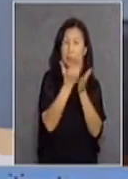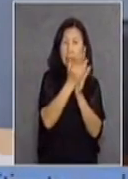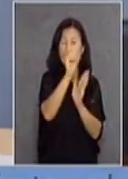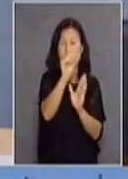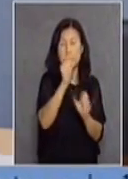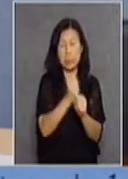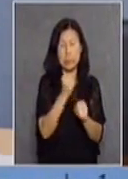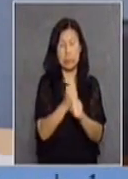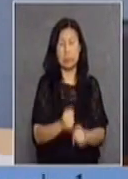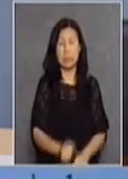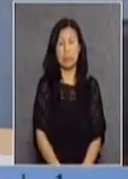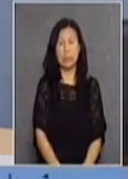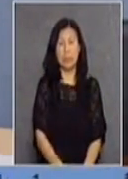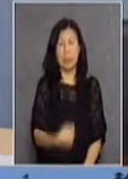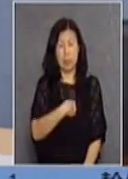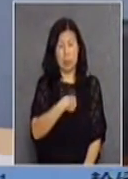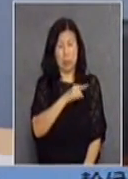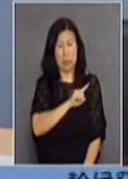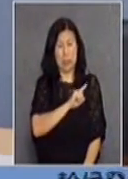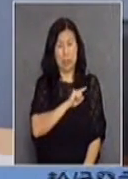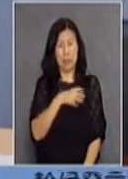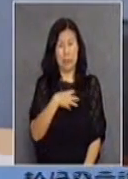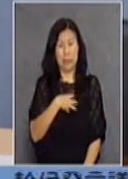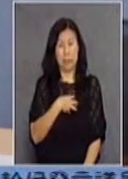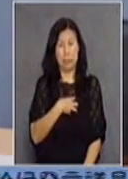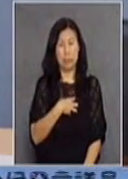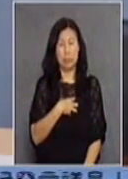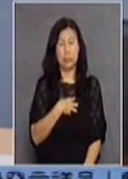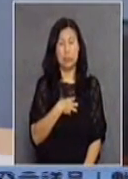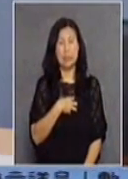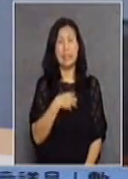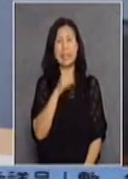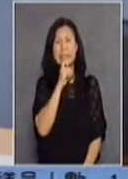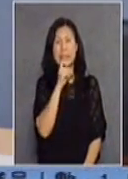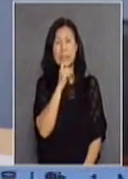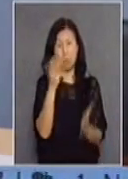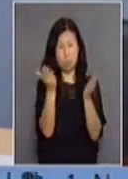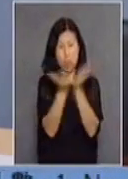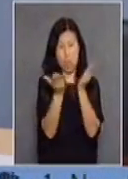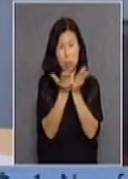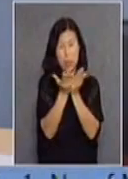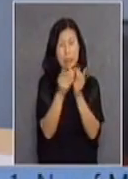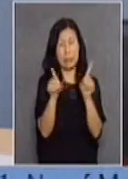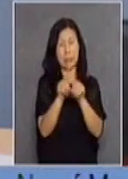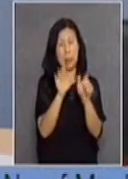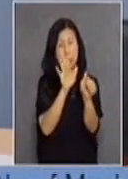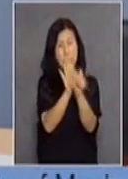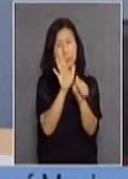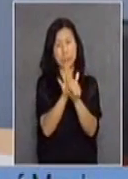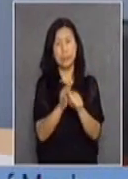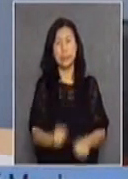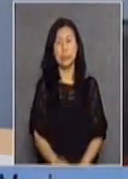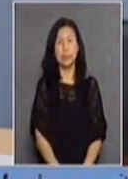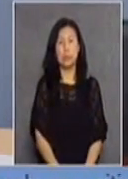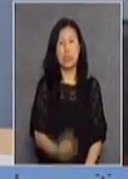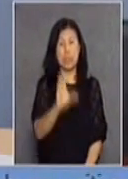我即係覺得咧，今日引述咧就係一個最好嘅佐證。咁佢講咗乜嘢咧？